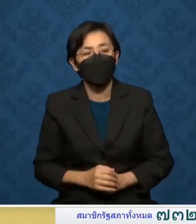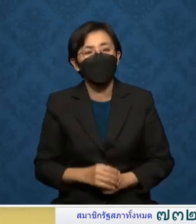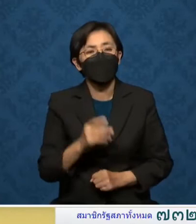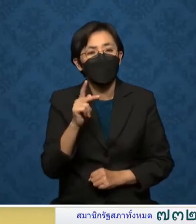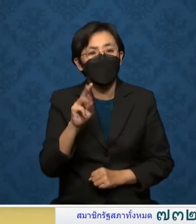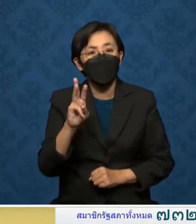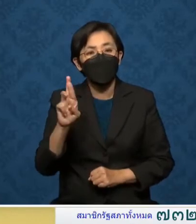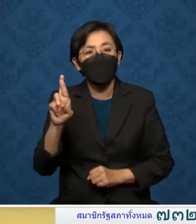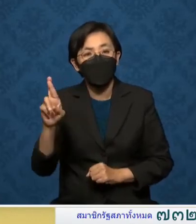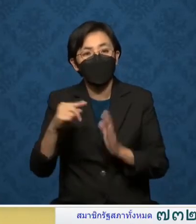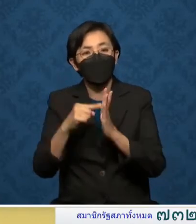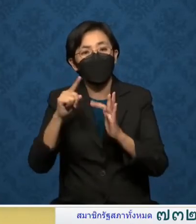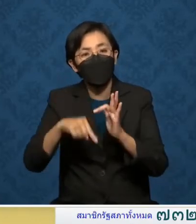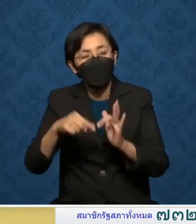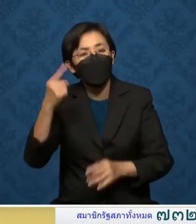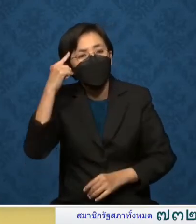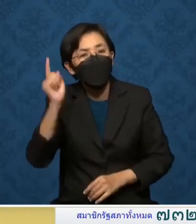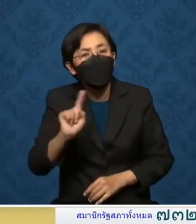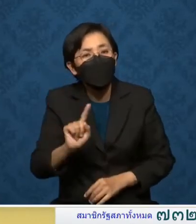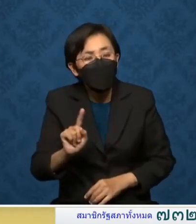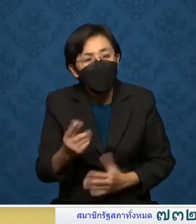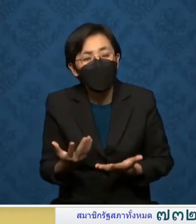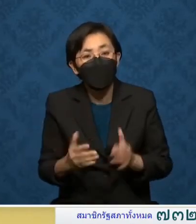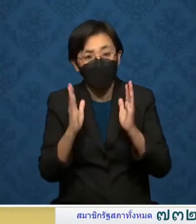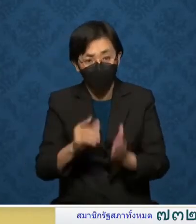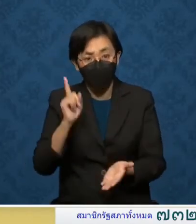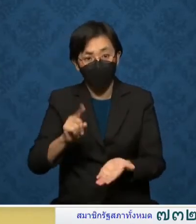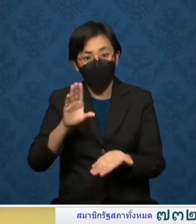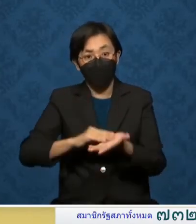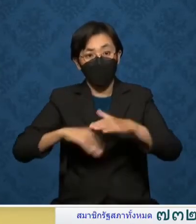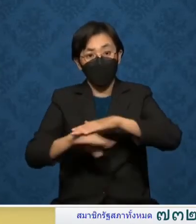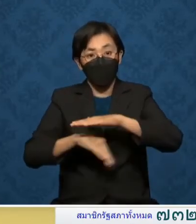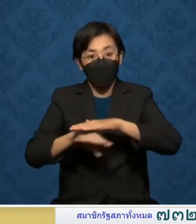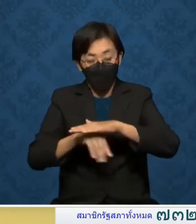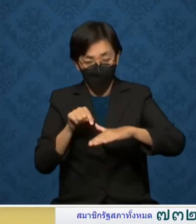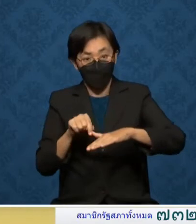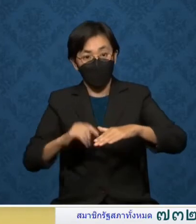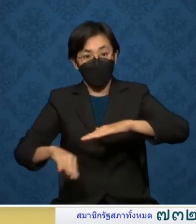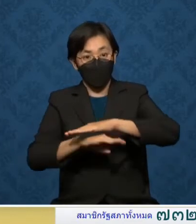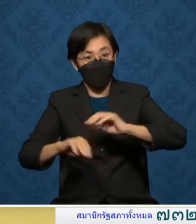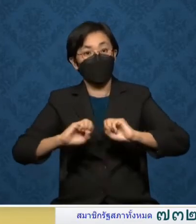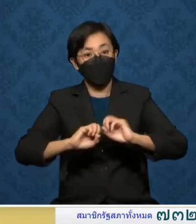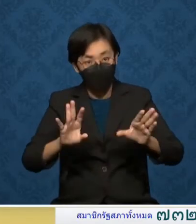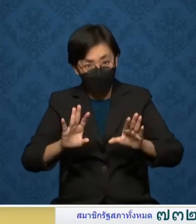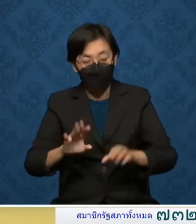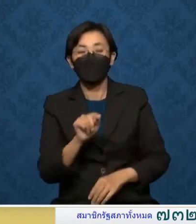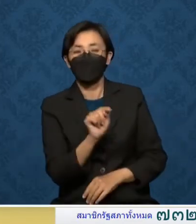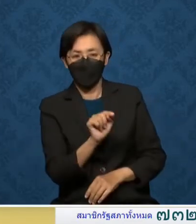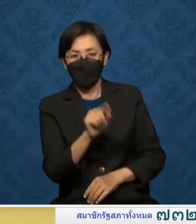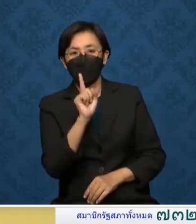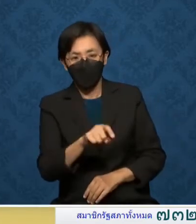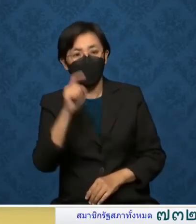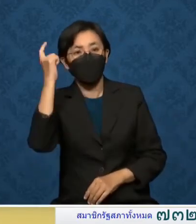เนทำยไครับท่กำลัจะบอกผมวาเจ้หนาทต้องมีหกฐาน อนควรเชื่อนได้ว่า บุคลครนี้เขาควรรู้